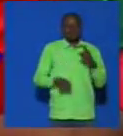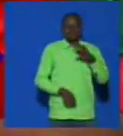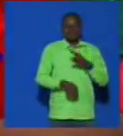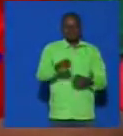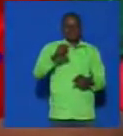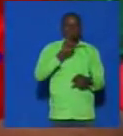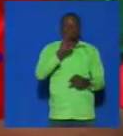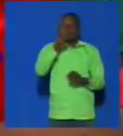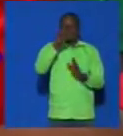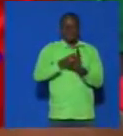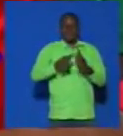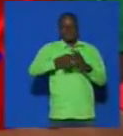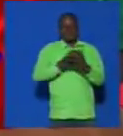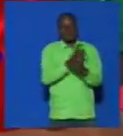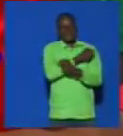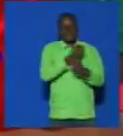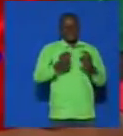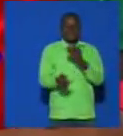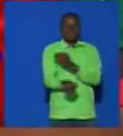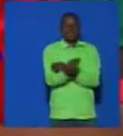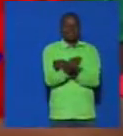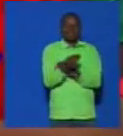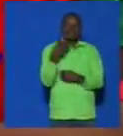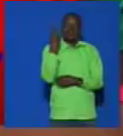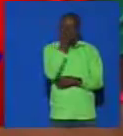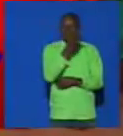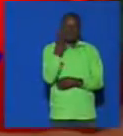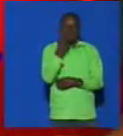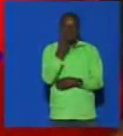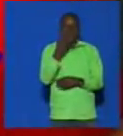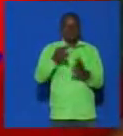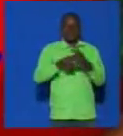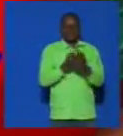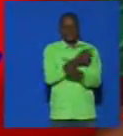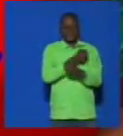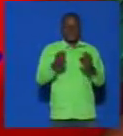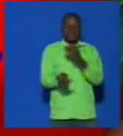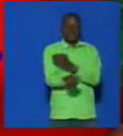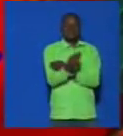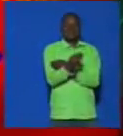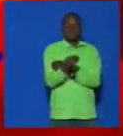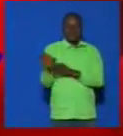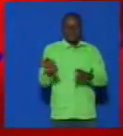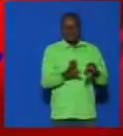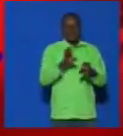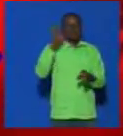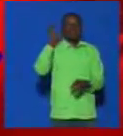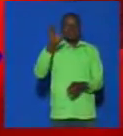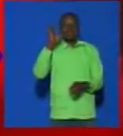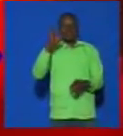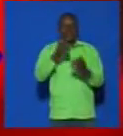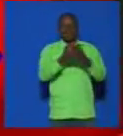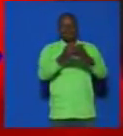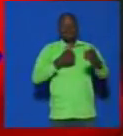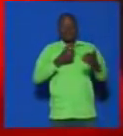on a commencé très tôt donc on a commencé très tôt pour coiffer le convainc de près d'1 semaine avant des